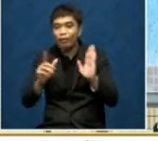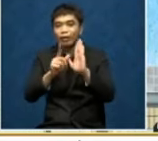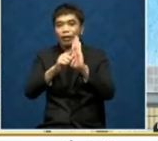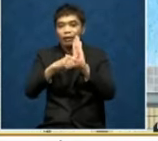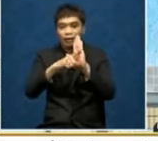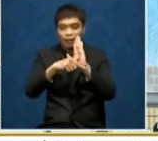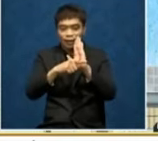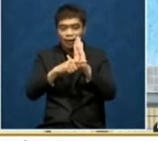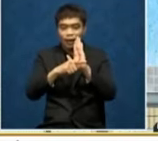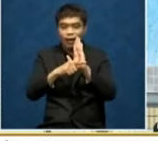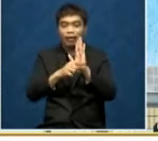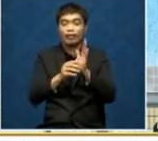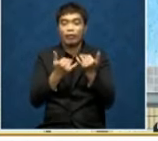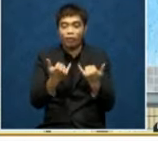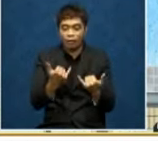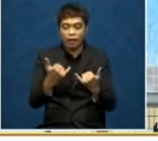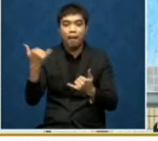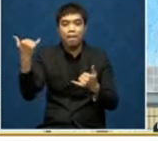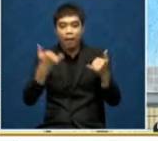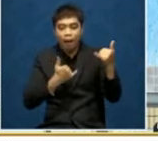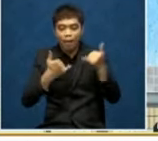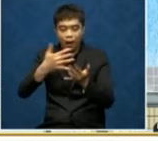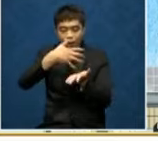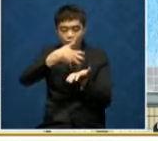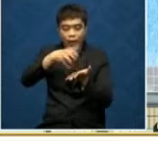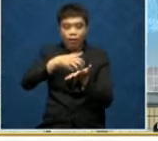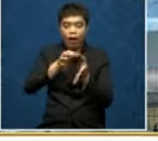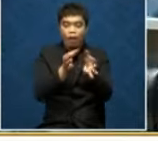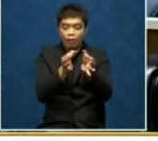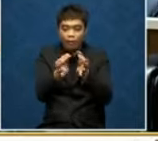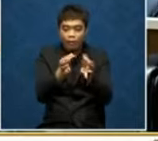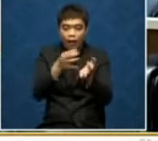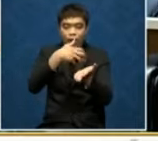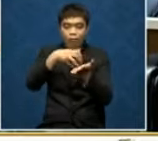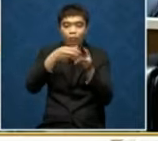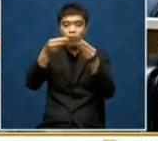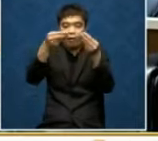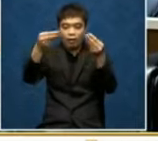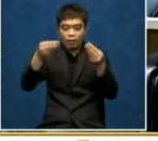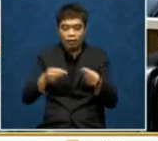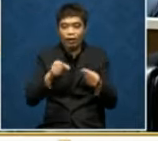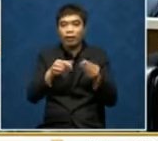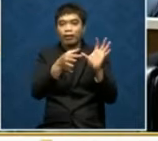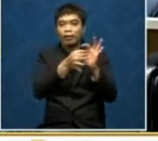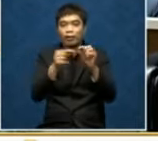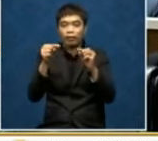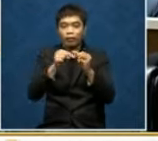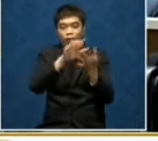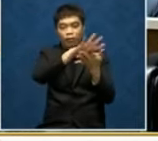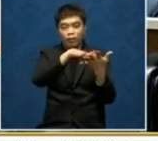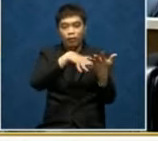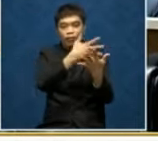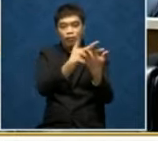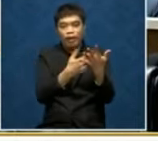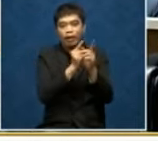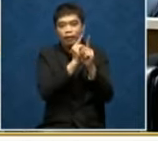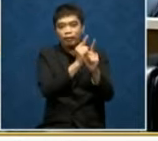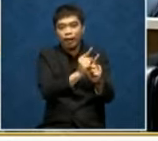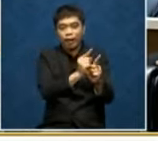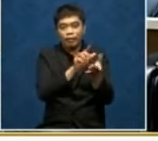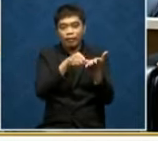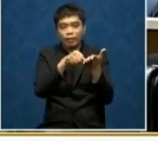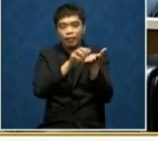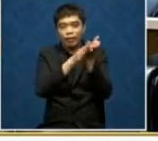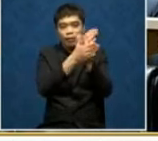ชี้แจงข้อมูลถึงในเรื่องรายงานนะคะการความคืบหน้าในการดำเนินการตามแผนการปฏิรูปประเทศตาม